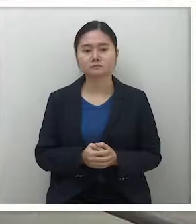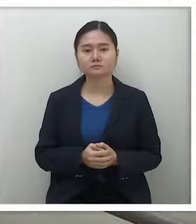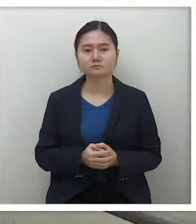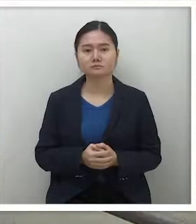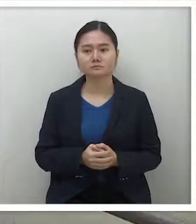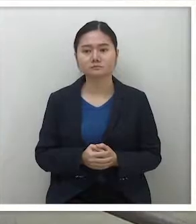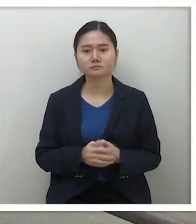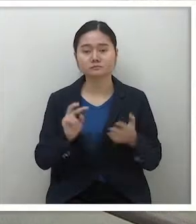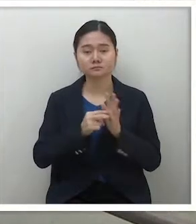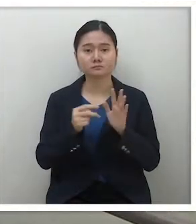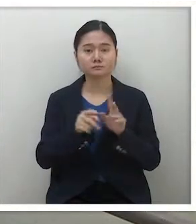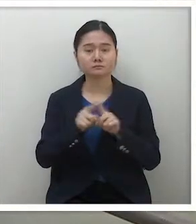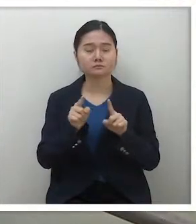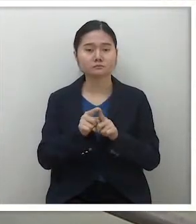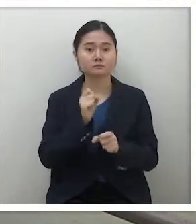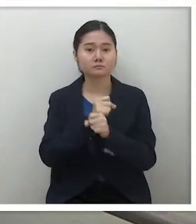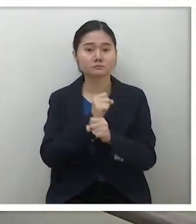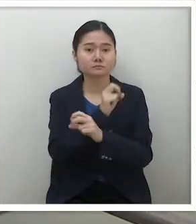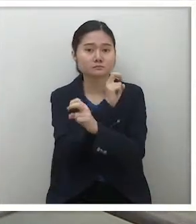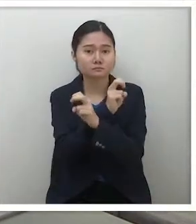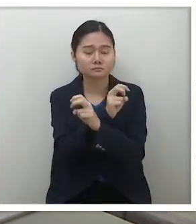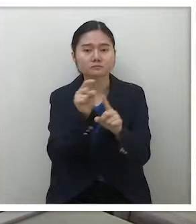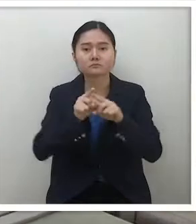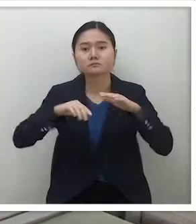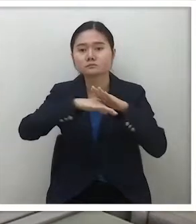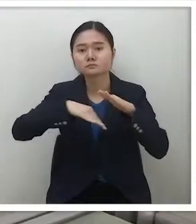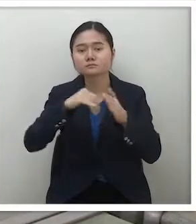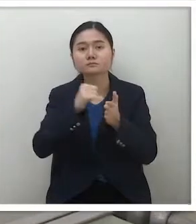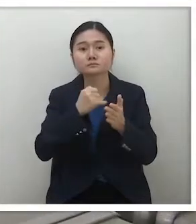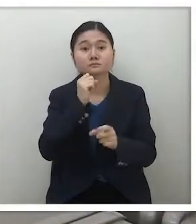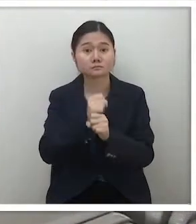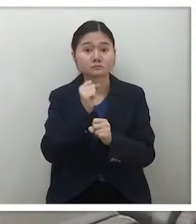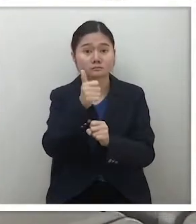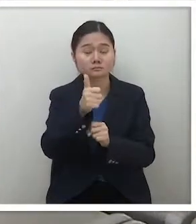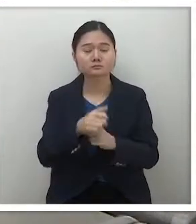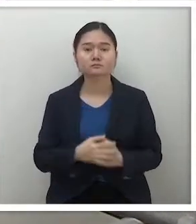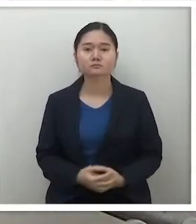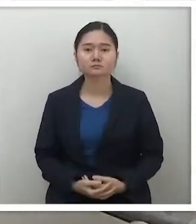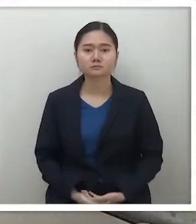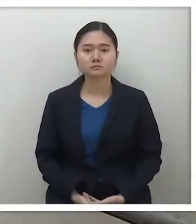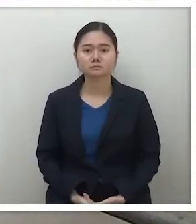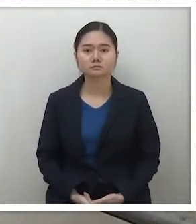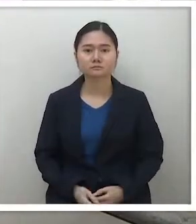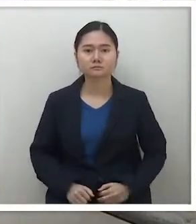นี่คือฟังก์ชันการใส่กระดูกเอาแบบเบื้องต้นง่ายๆทำได้ไหมครับเดี๋ยวเดินดูนิดนึง